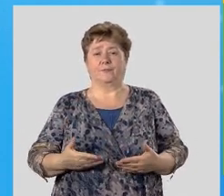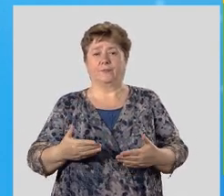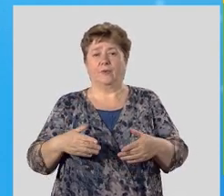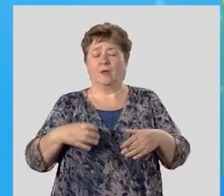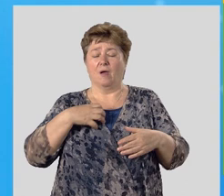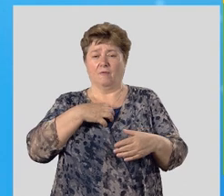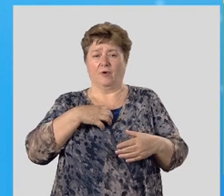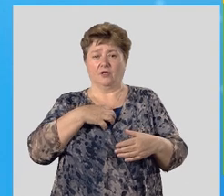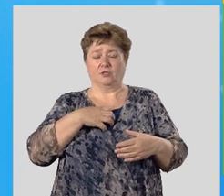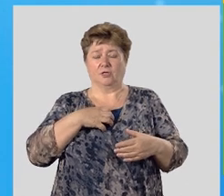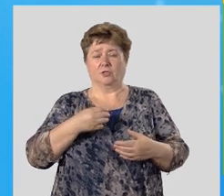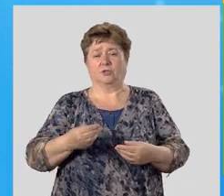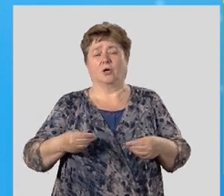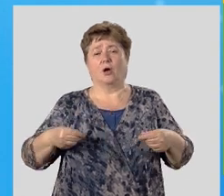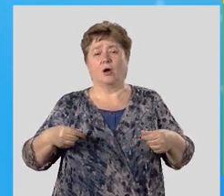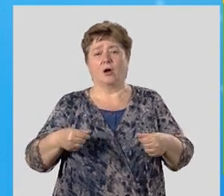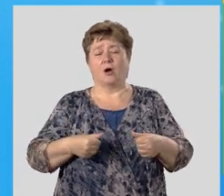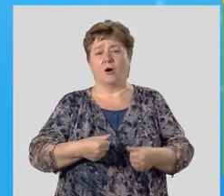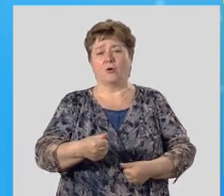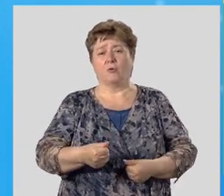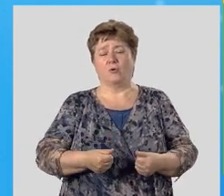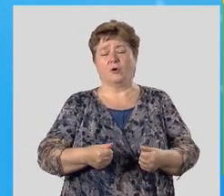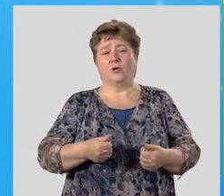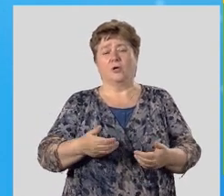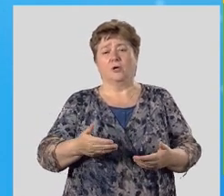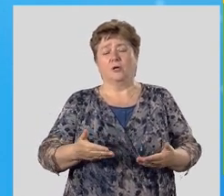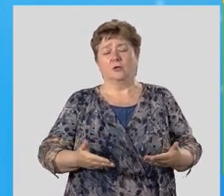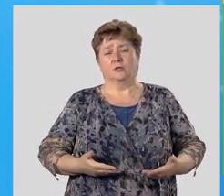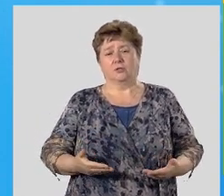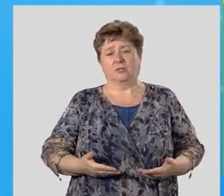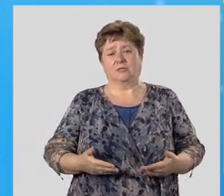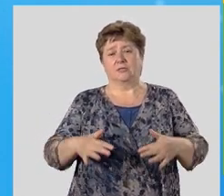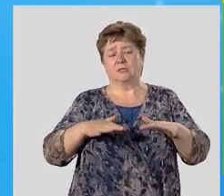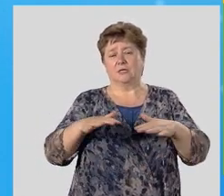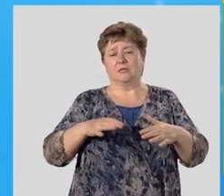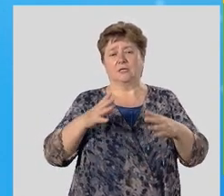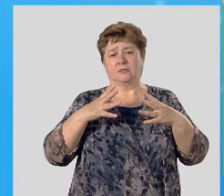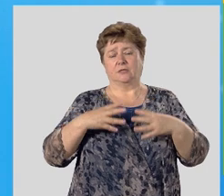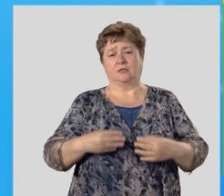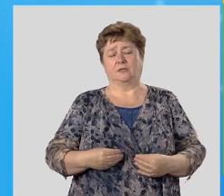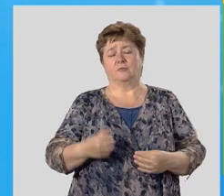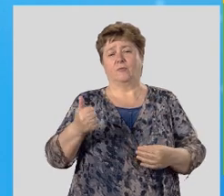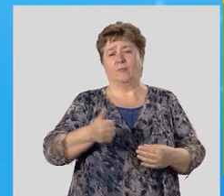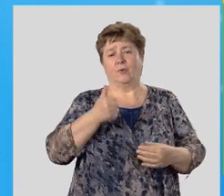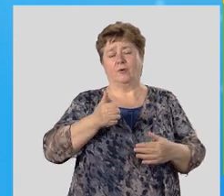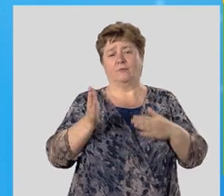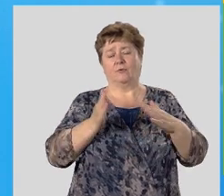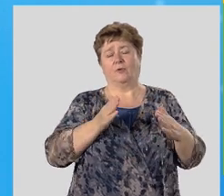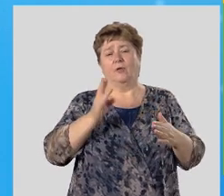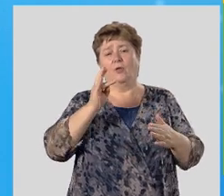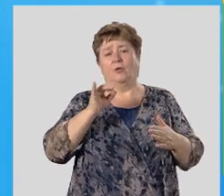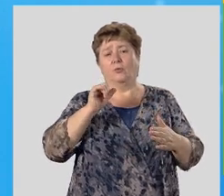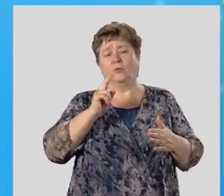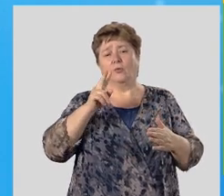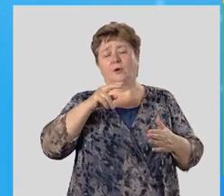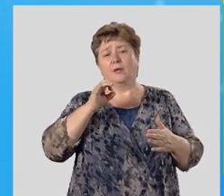Причем важнейшая роль в жизнедеятельности организмов отводится в первую очередь